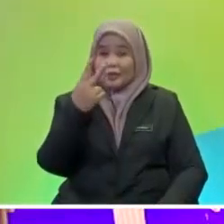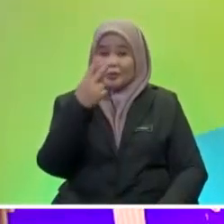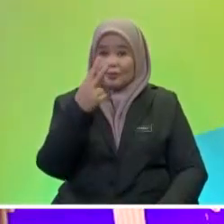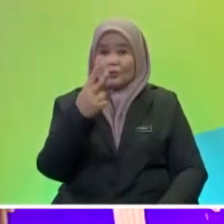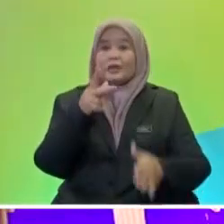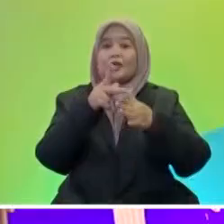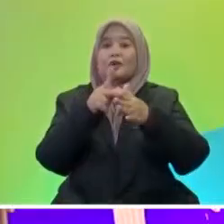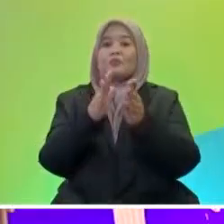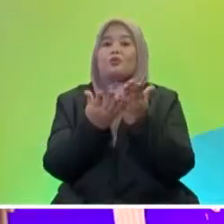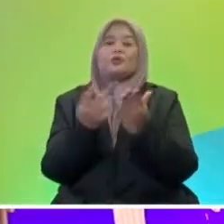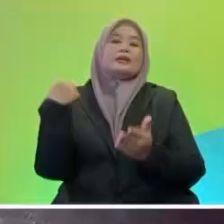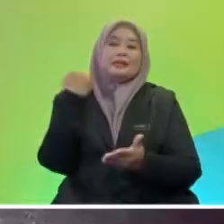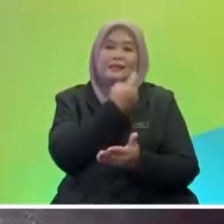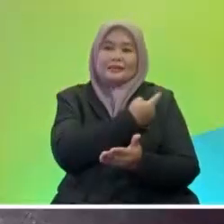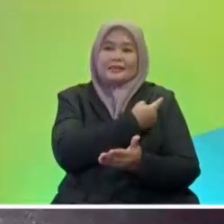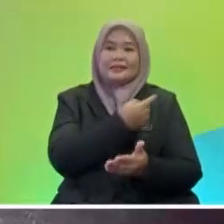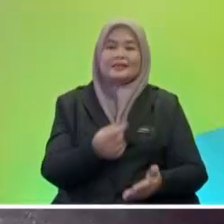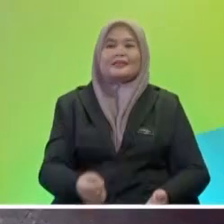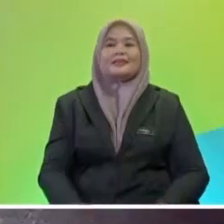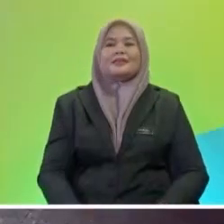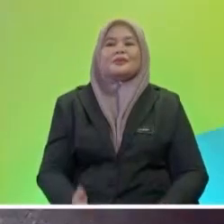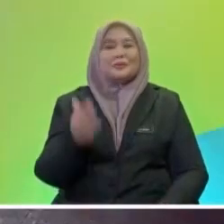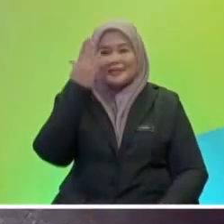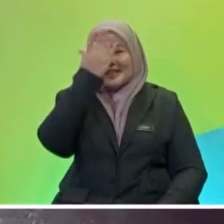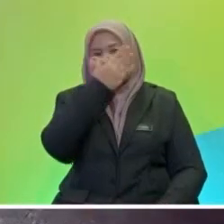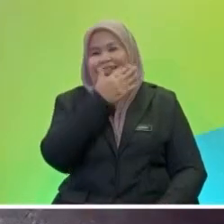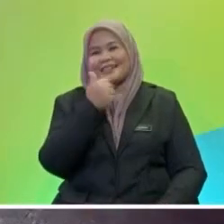buku kita buku cantik